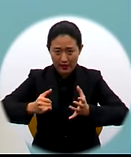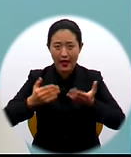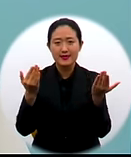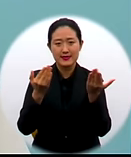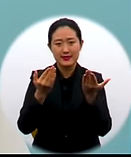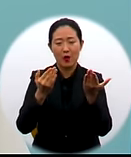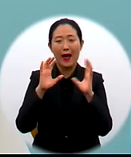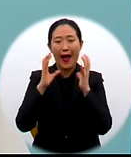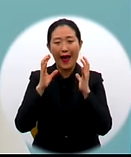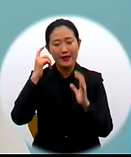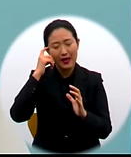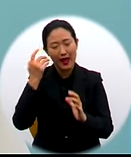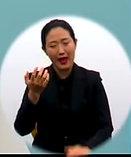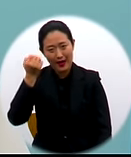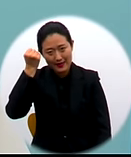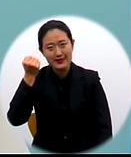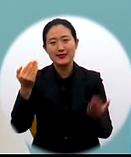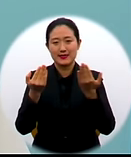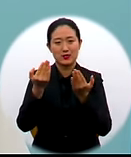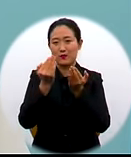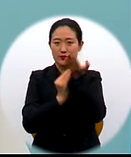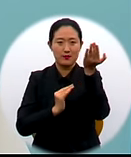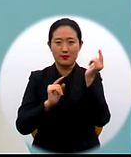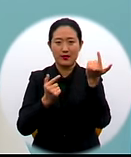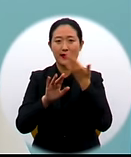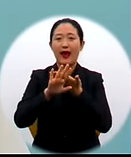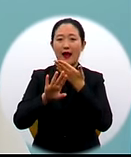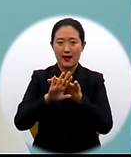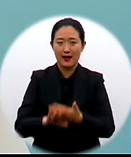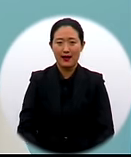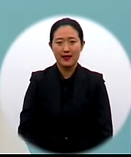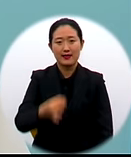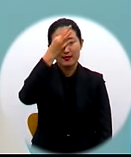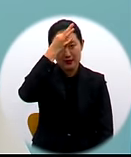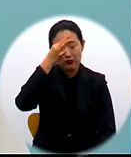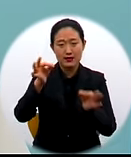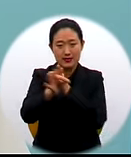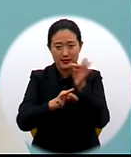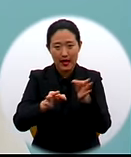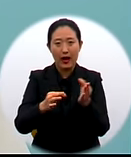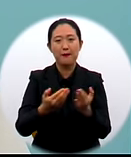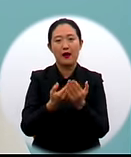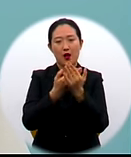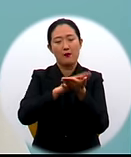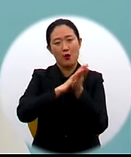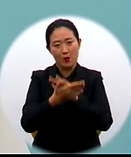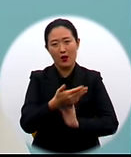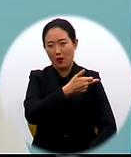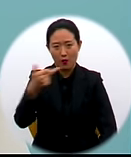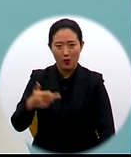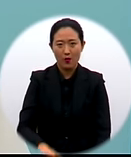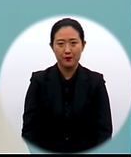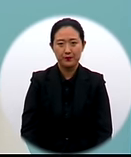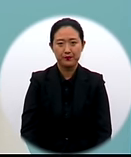같은 직무뿐만 아니라 또 기술이나 시장이 발전하면서 오는 변화들도 많습니다. 마케터 같은 경우도요. 마케터 하면은